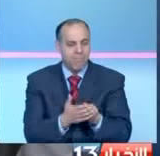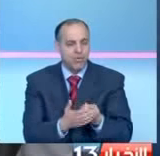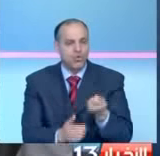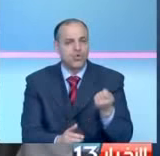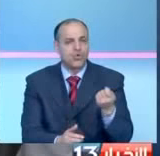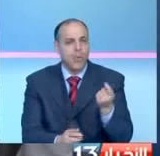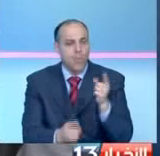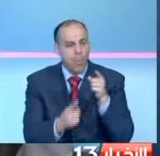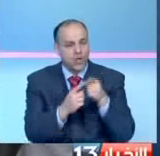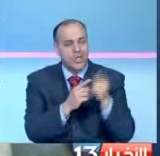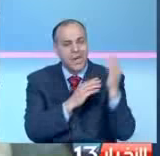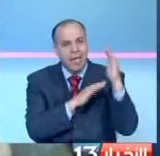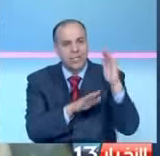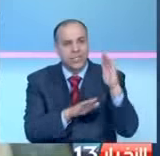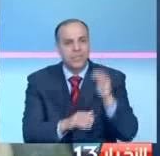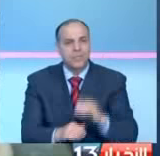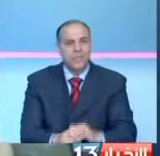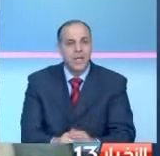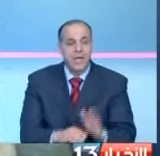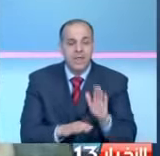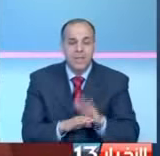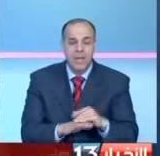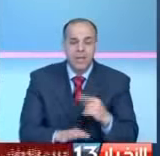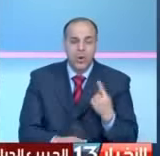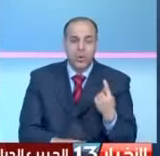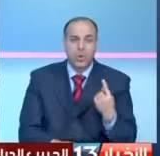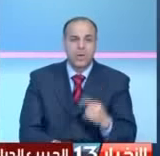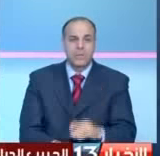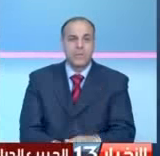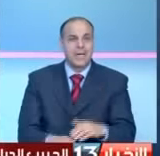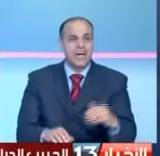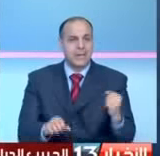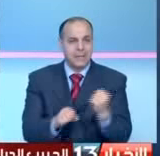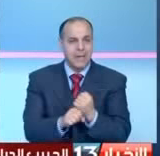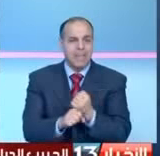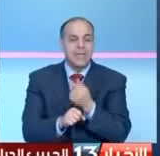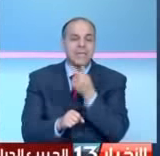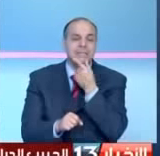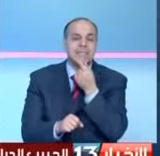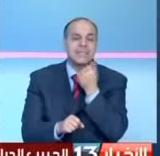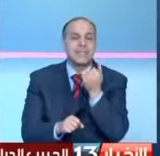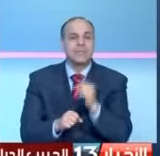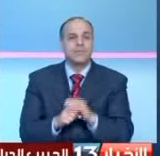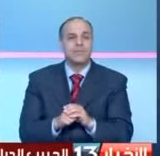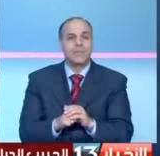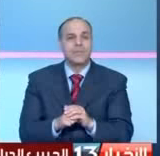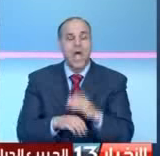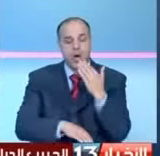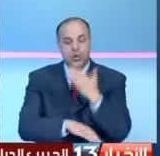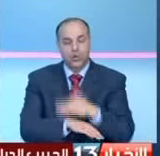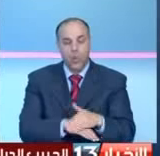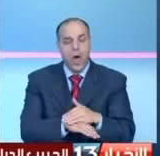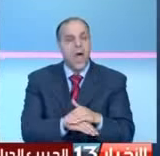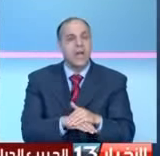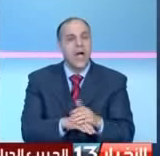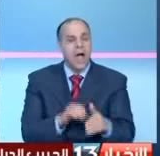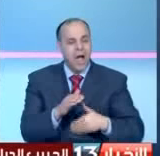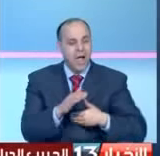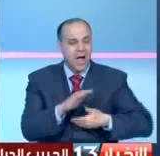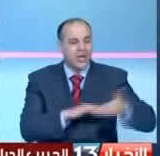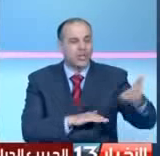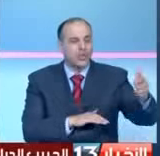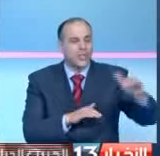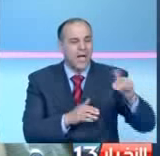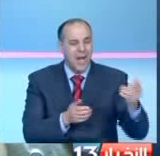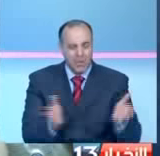بضائعها الموجهة للخارج. الضمانة الأولى هو أن نعمل على التسهيلات الجمركية في خروج ودخول السلع،